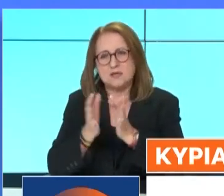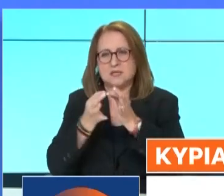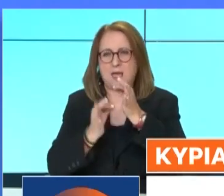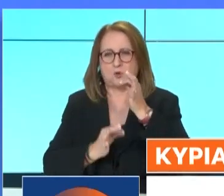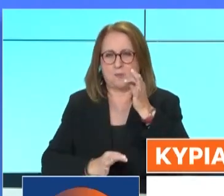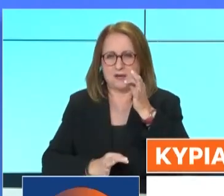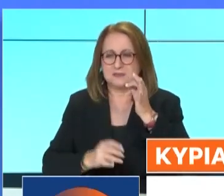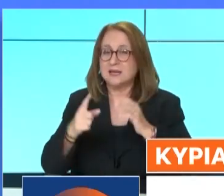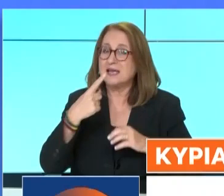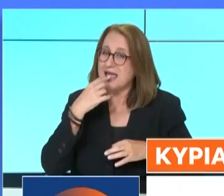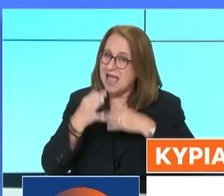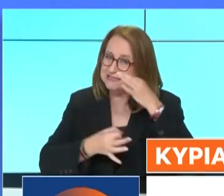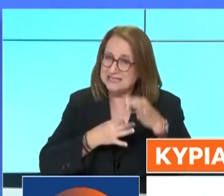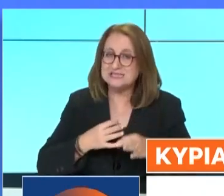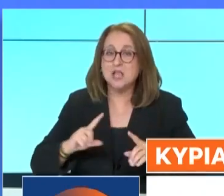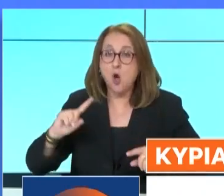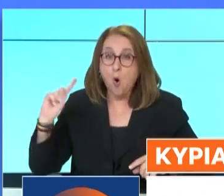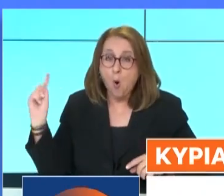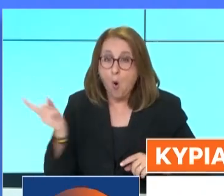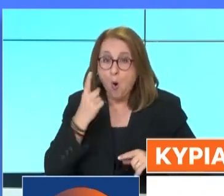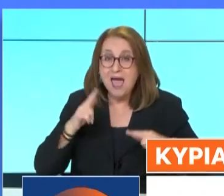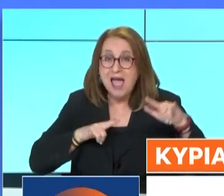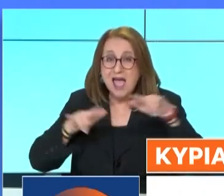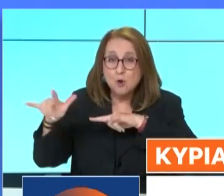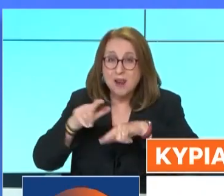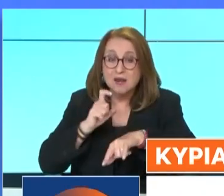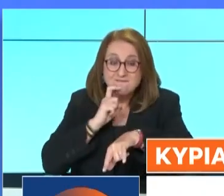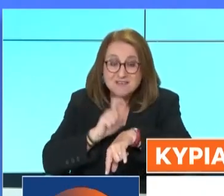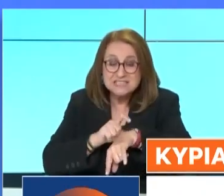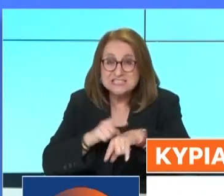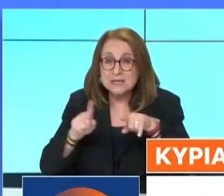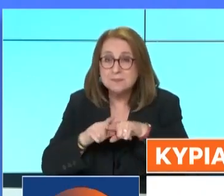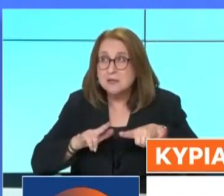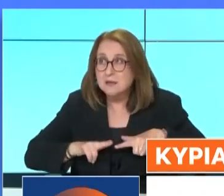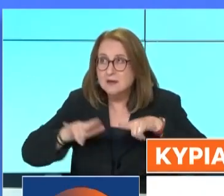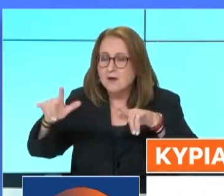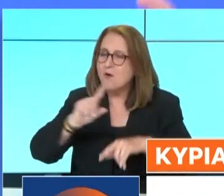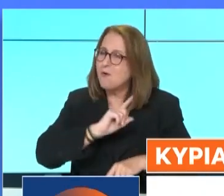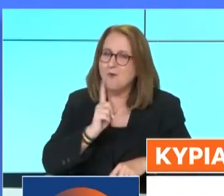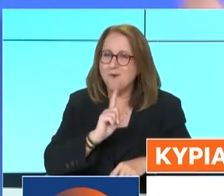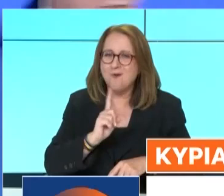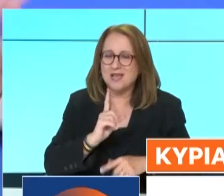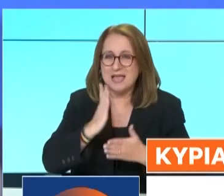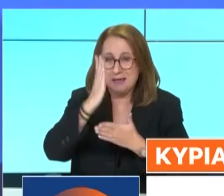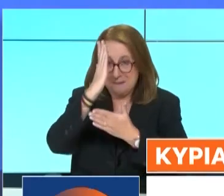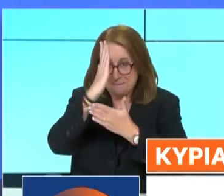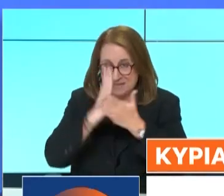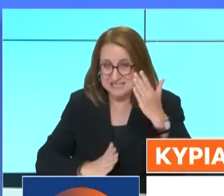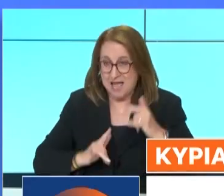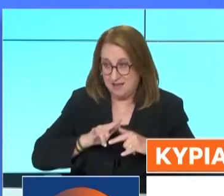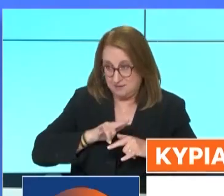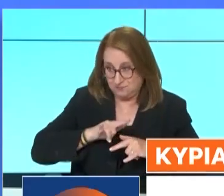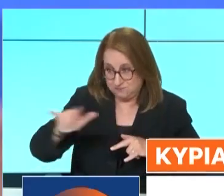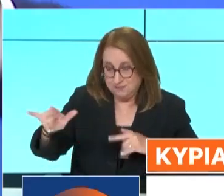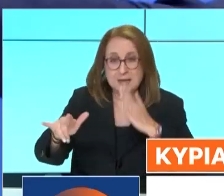μέσα δεν πετάνε ταυτόχρονα. Νομίζω ότι αυτό το αντιλαμβάνονται όλοι. Τα μισά πετάνε συνήθως και τα άλλα μισά πρέπει να ανεφοδιάζονται και να